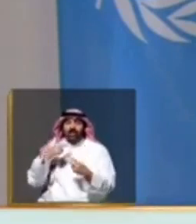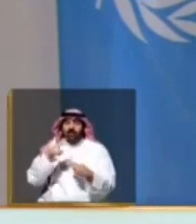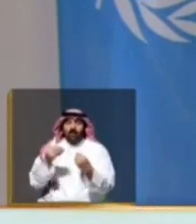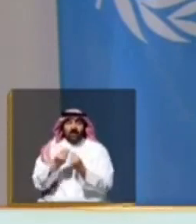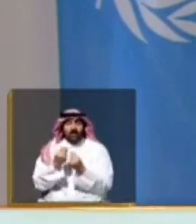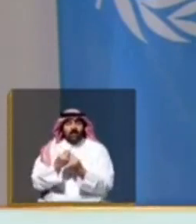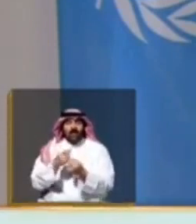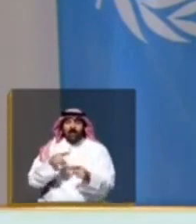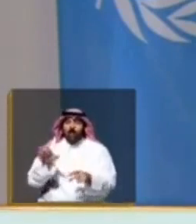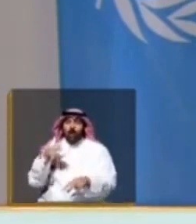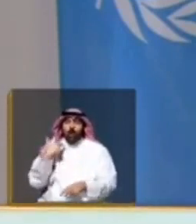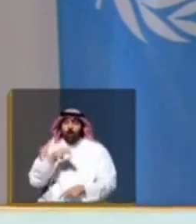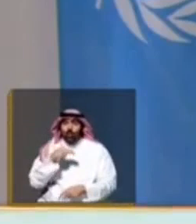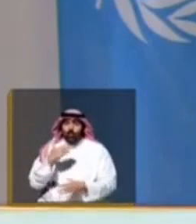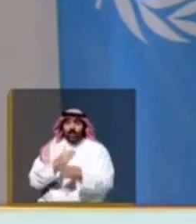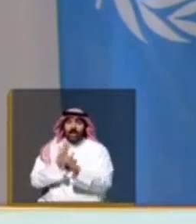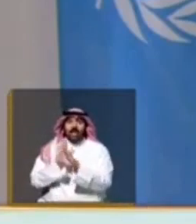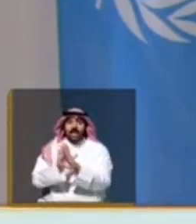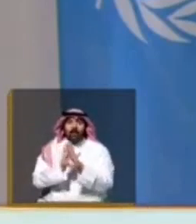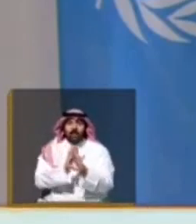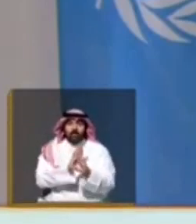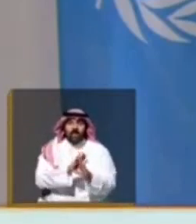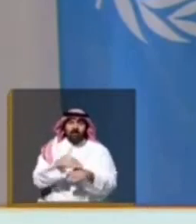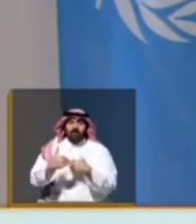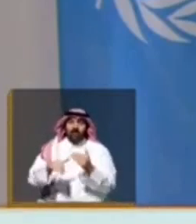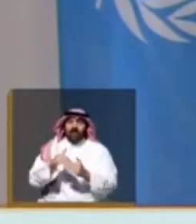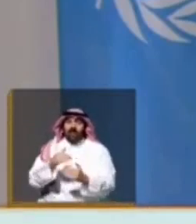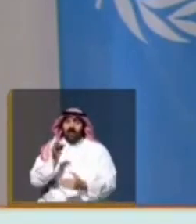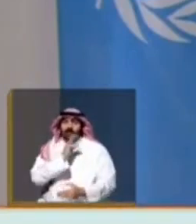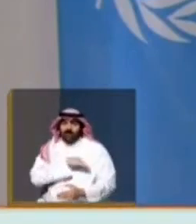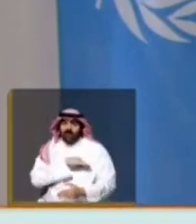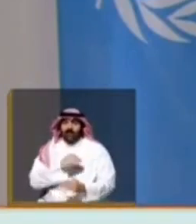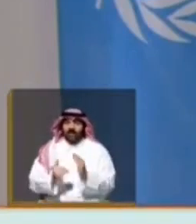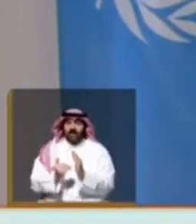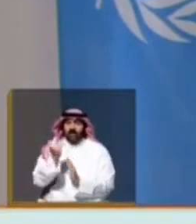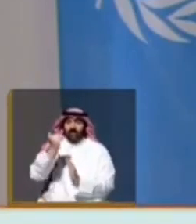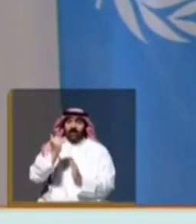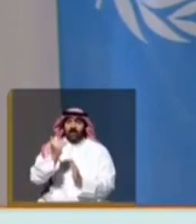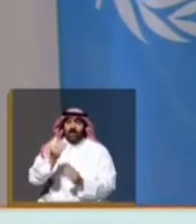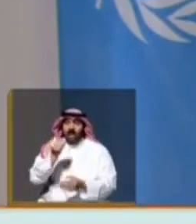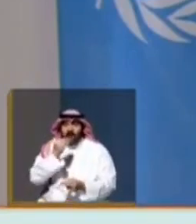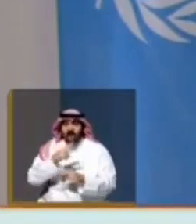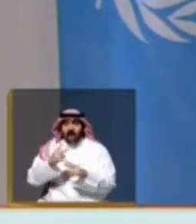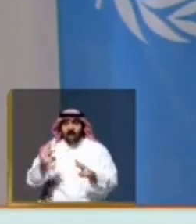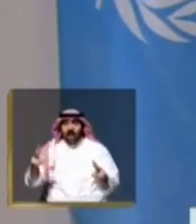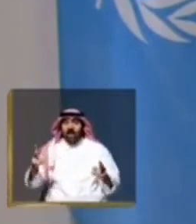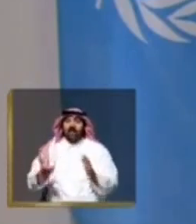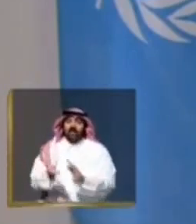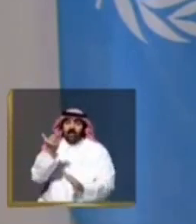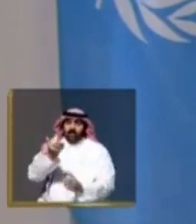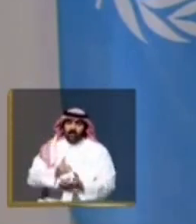إذ ما فشلت الحكومة في دعم الدخل وتعزيز رفع إنفاق المستهلكين.